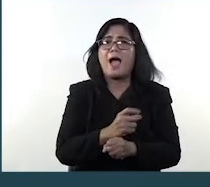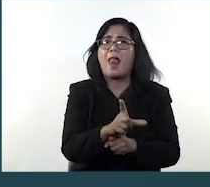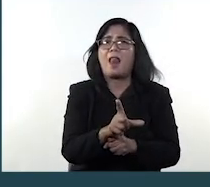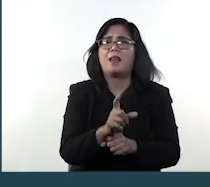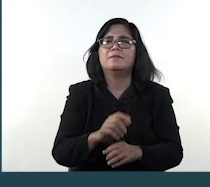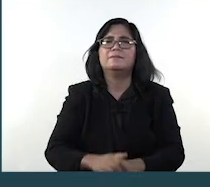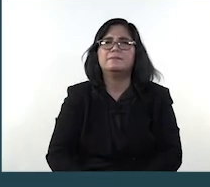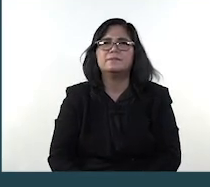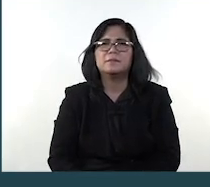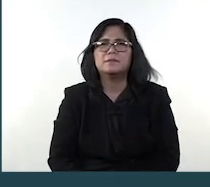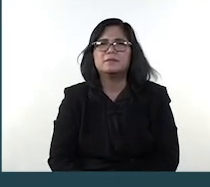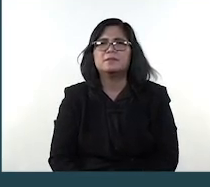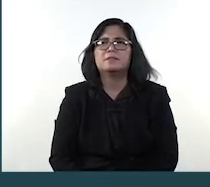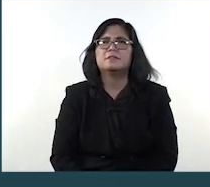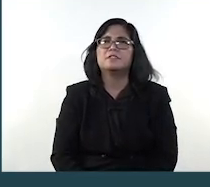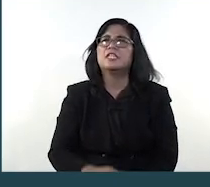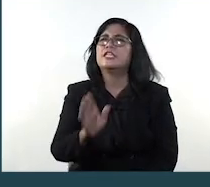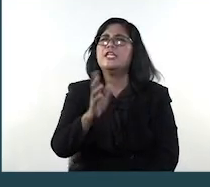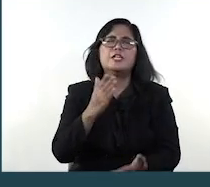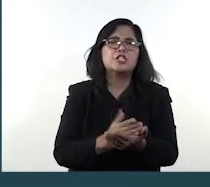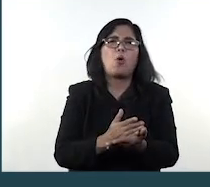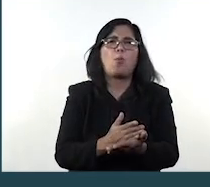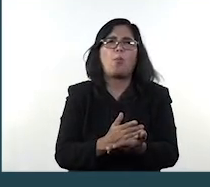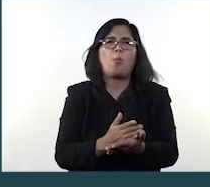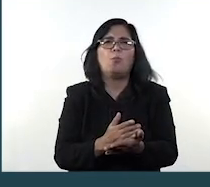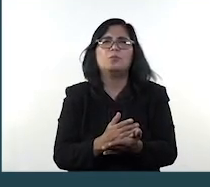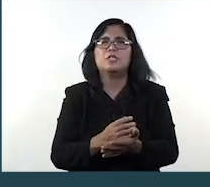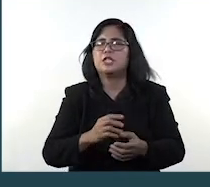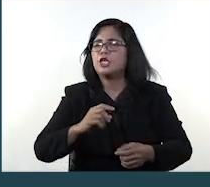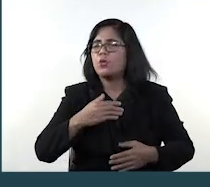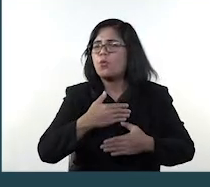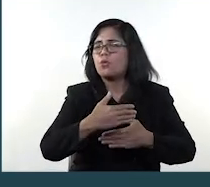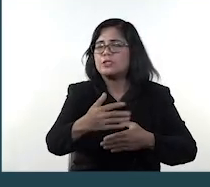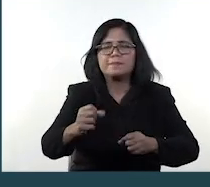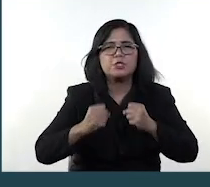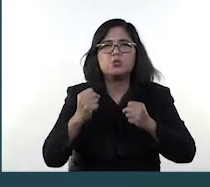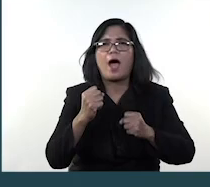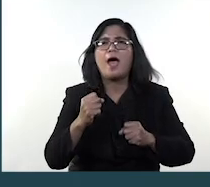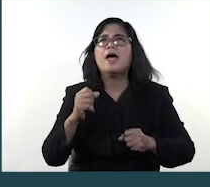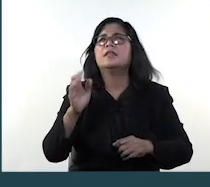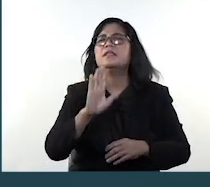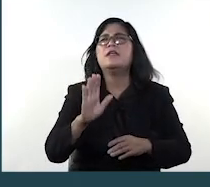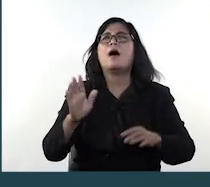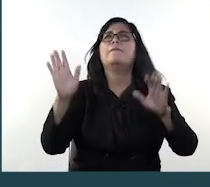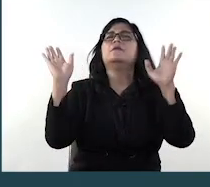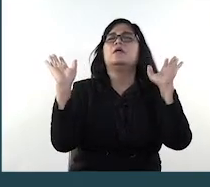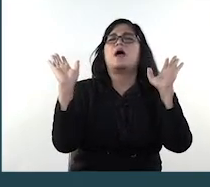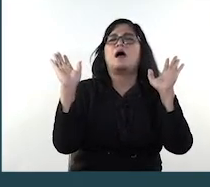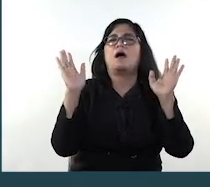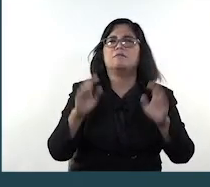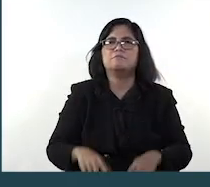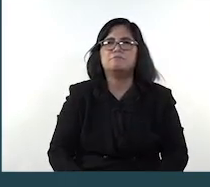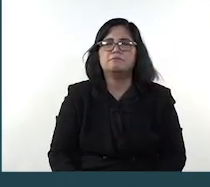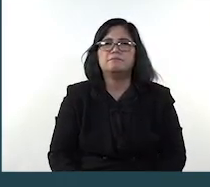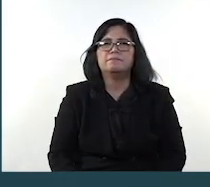prajurit olahragawan dan petani pasti pernah menghadapi kegagalan tapi tidak pernah berhenti menyerah tidak pernah menyerah dan berhenti